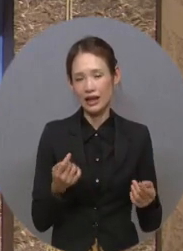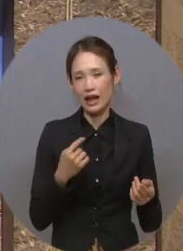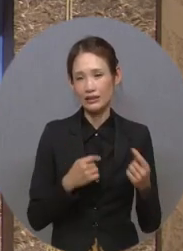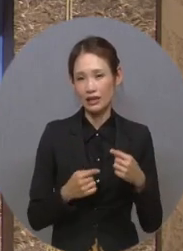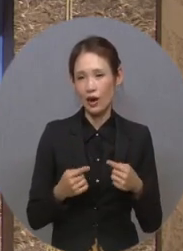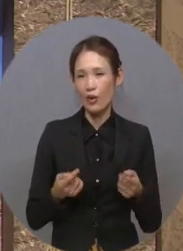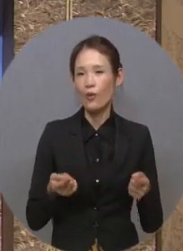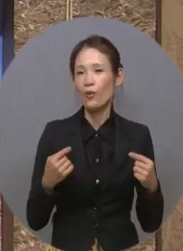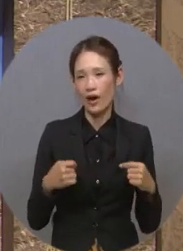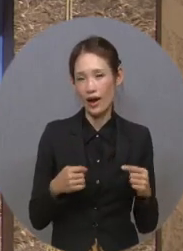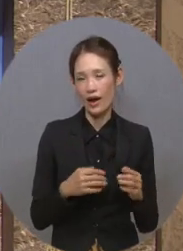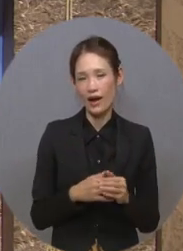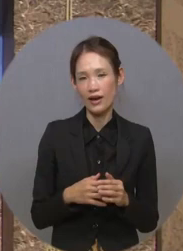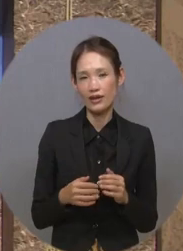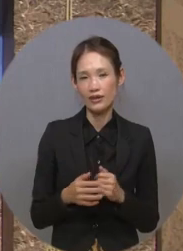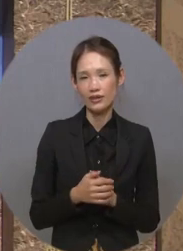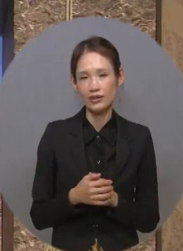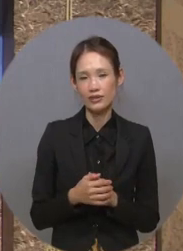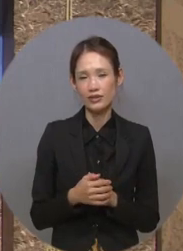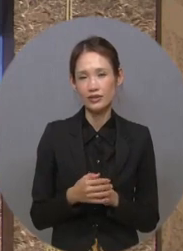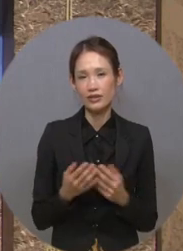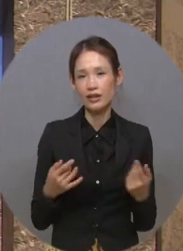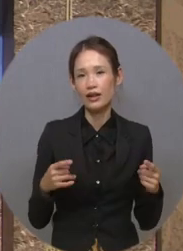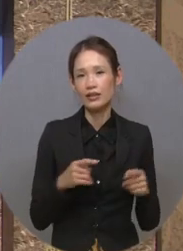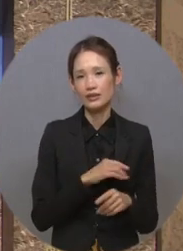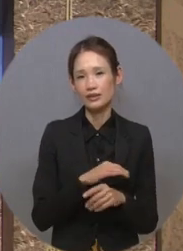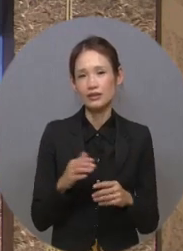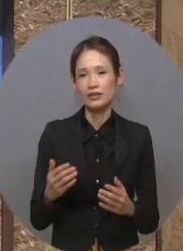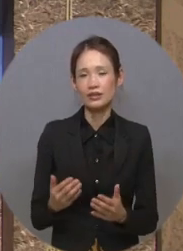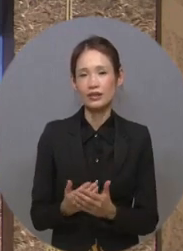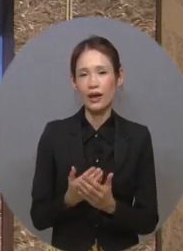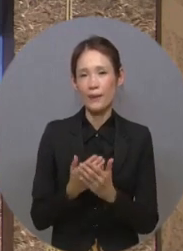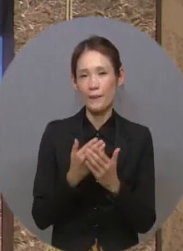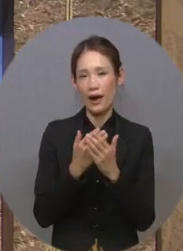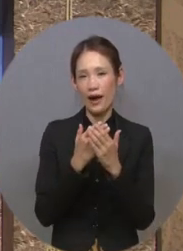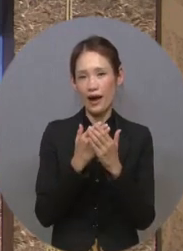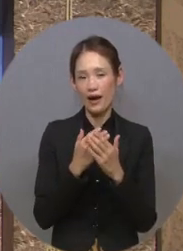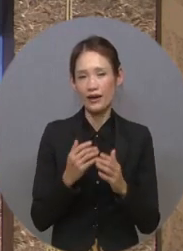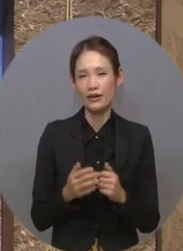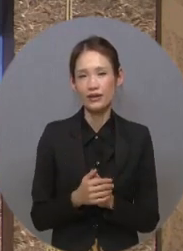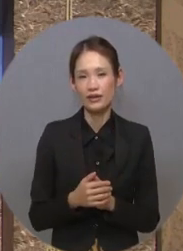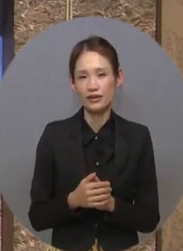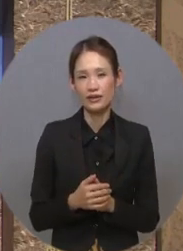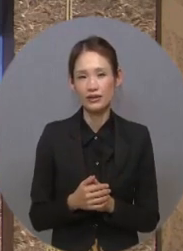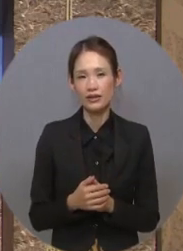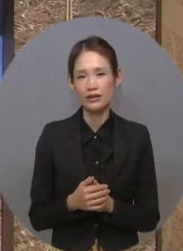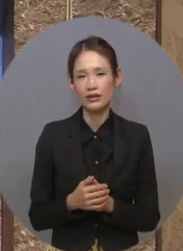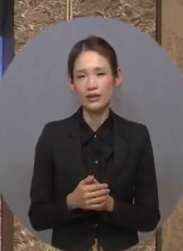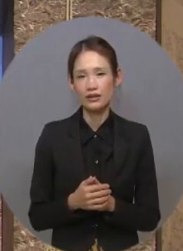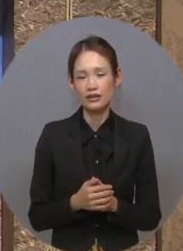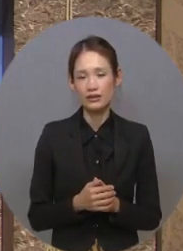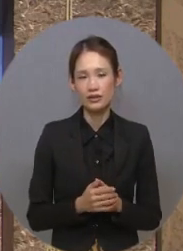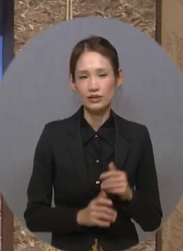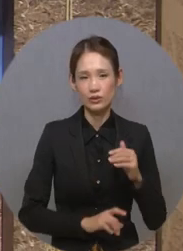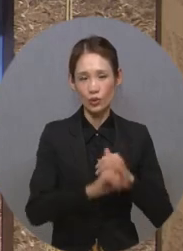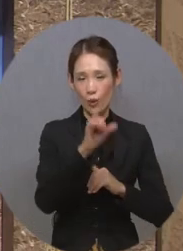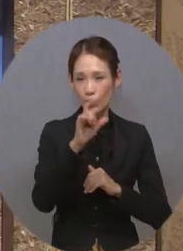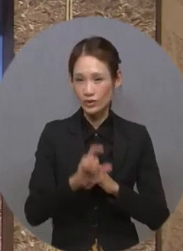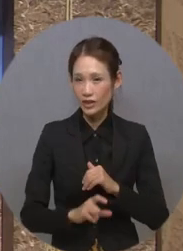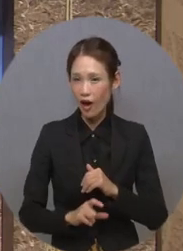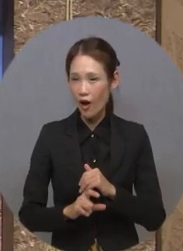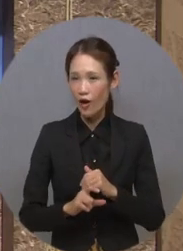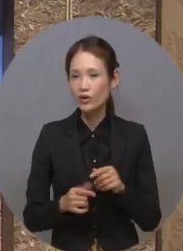네. 또 해서 양주가 같이 잘 발전할 수 있는 이렇게 동서균형 발전을 지금